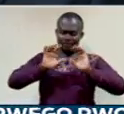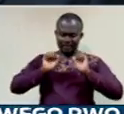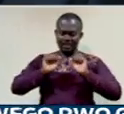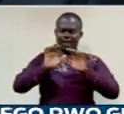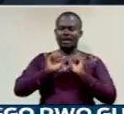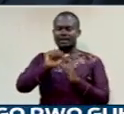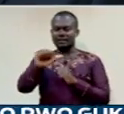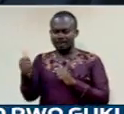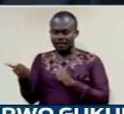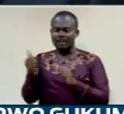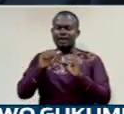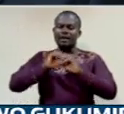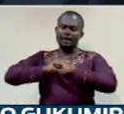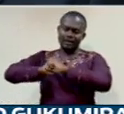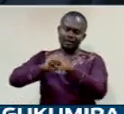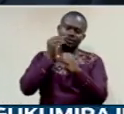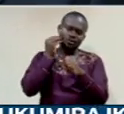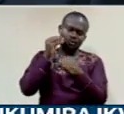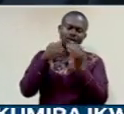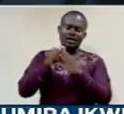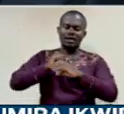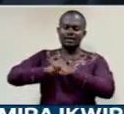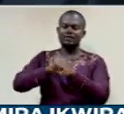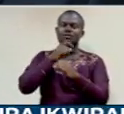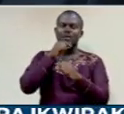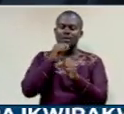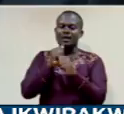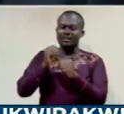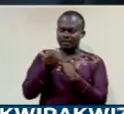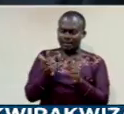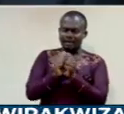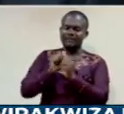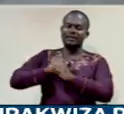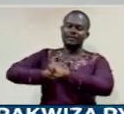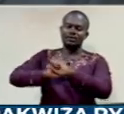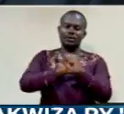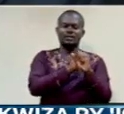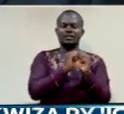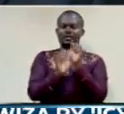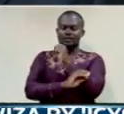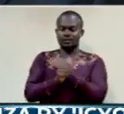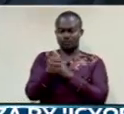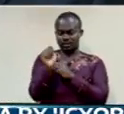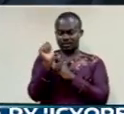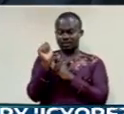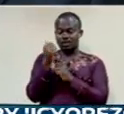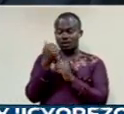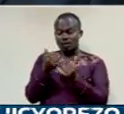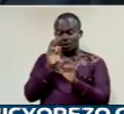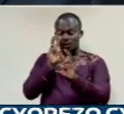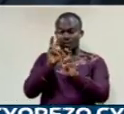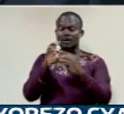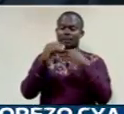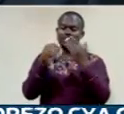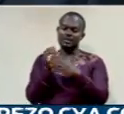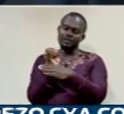arinde mugenzi we arinde urugo rwe arinde umugore arinde umugabo arinde abana arinde abaturanyi arinde igihugu cye kubona abayobozi batugira